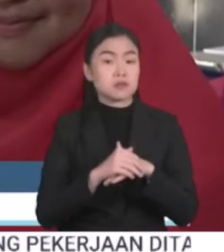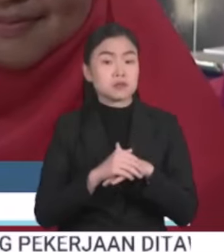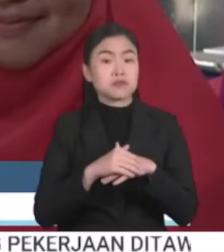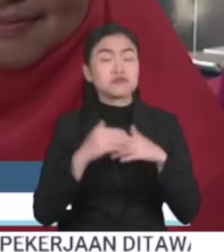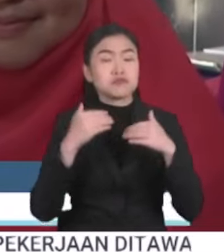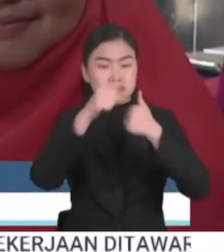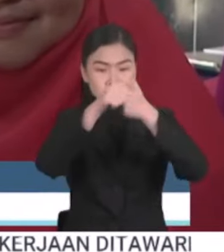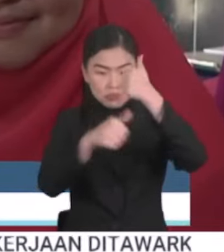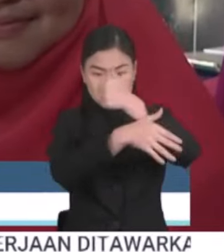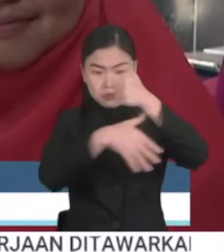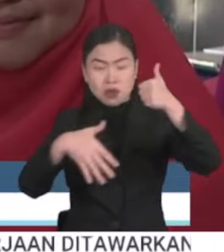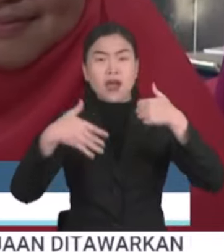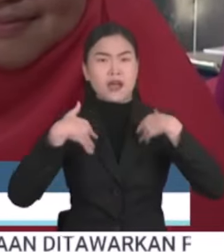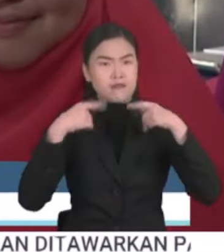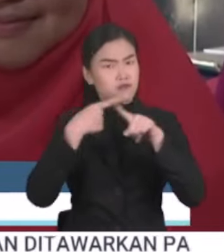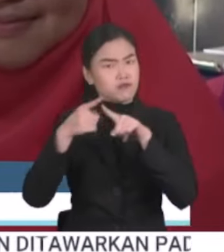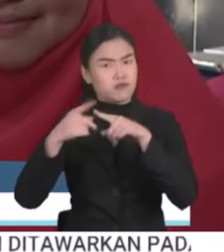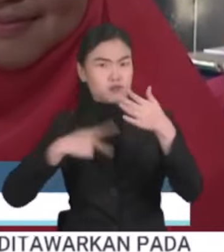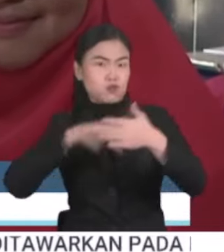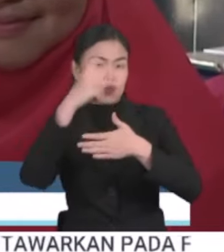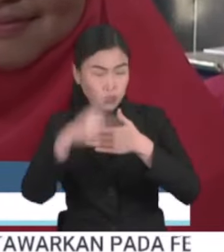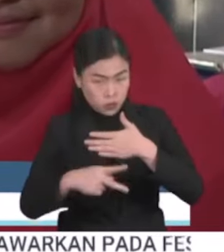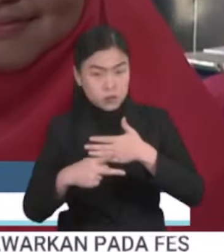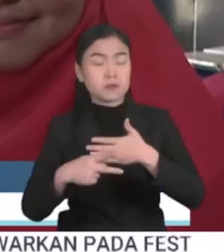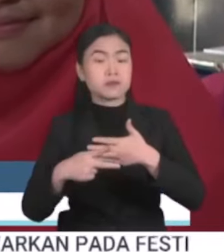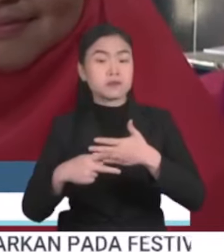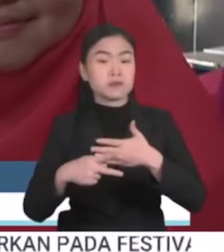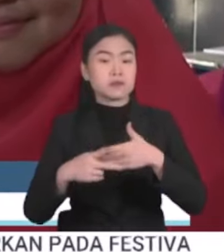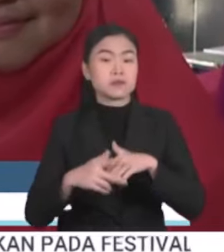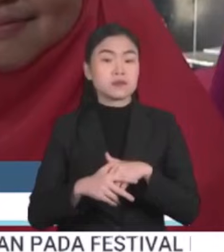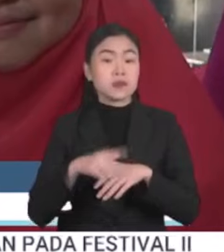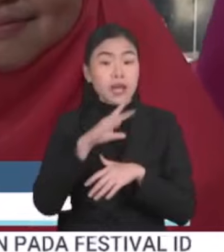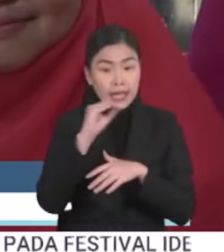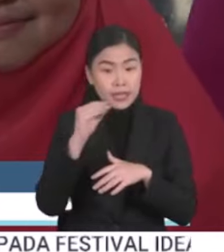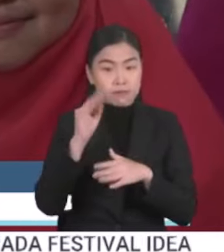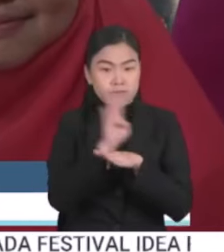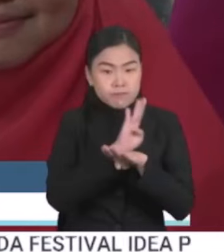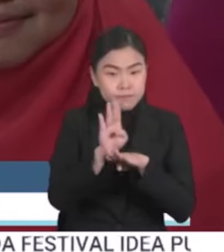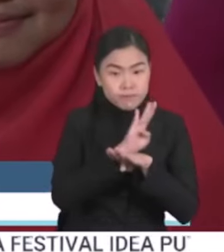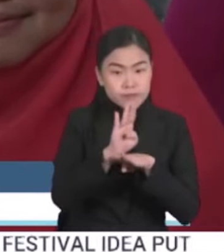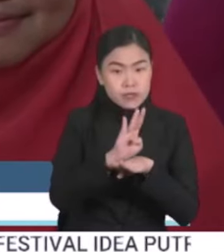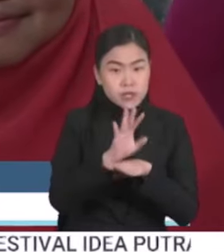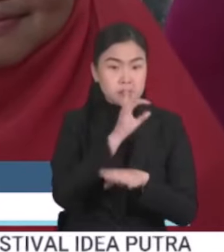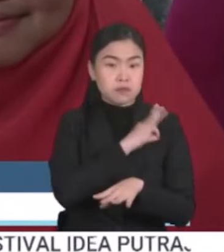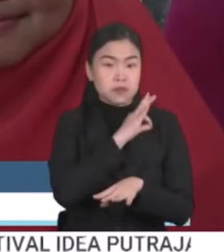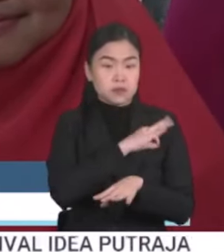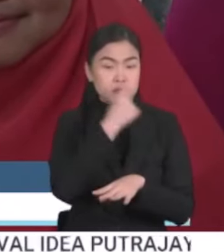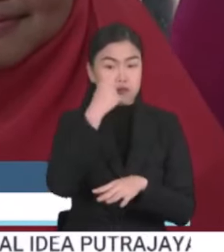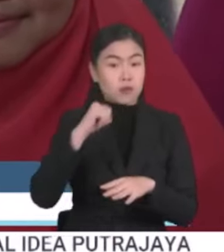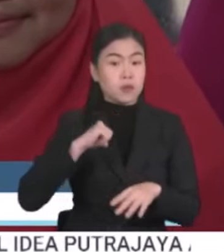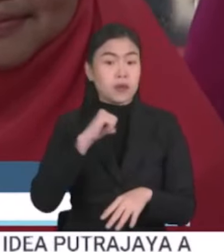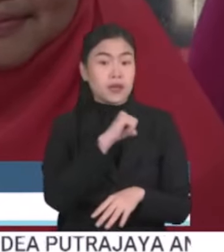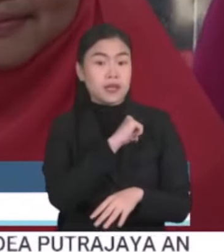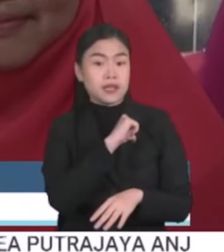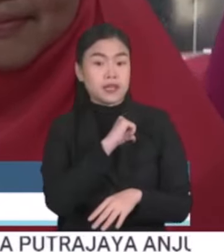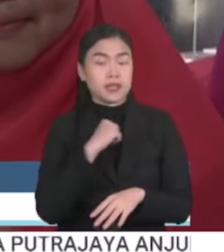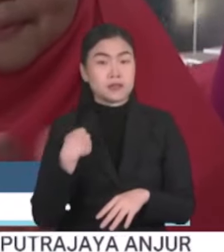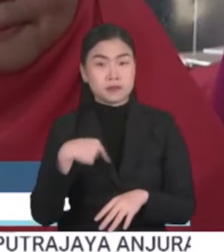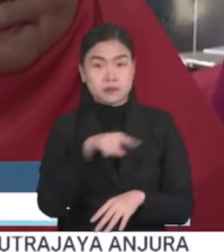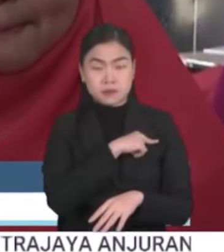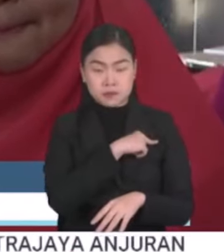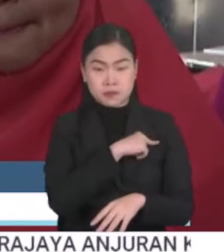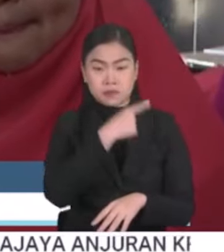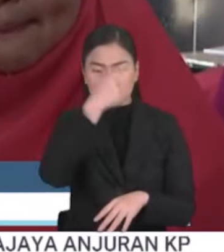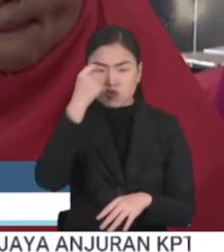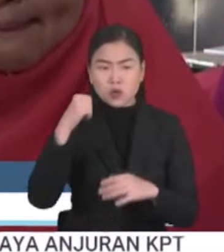ada pelbagai program yang akan dilaksanakan di bawah koperasi dan juga bisnes yang menguntungkan untuk ahli-ahli kita. Sebab ahli-ahli kita ada